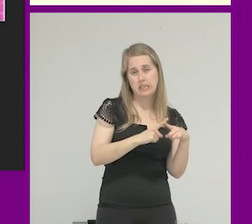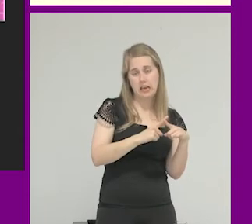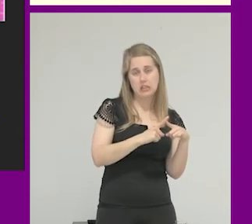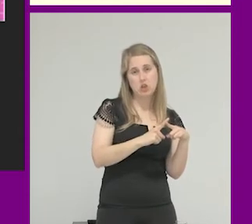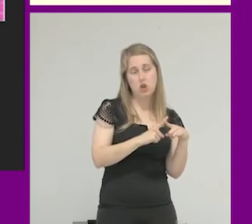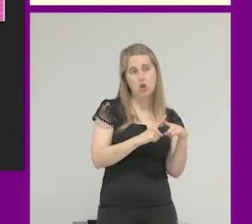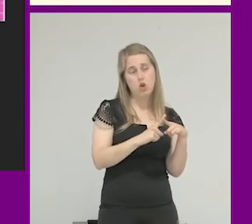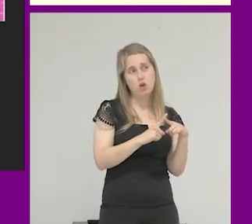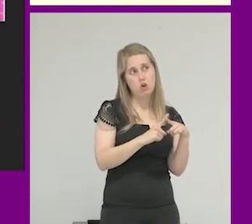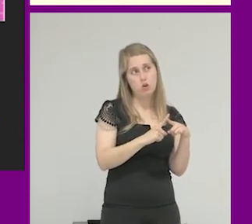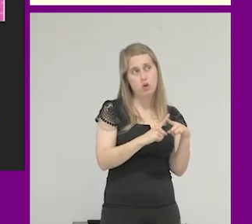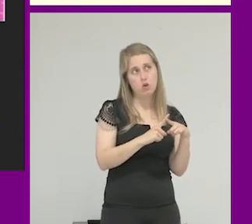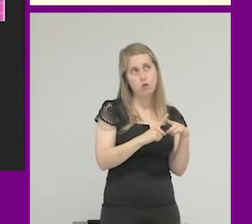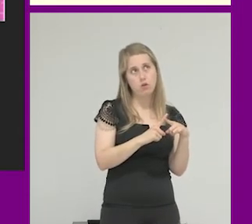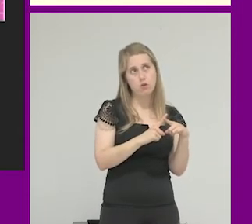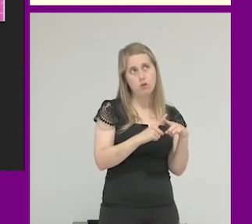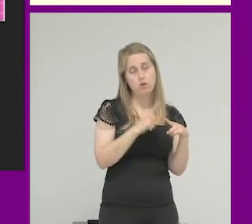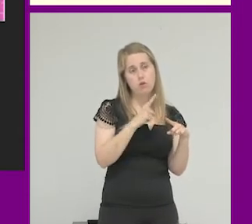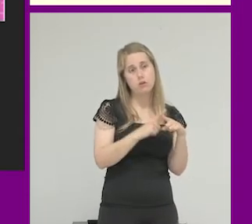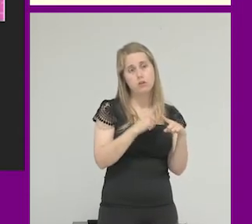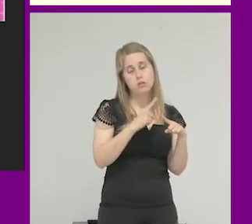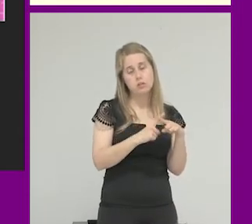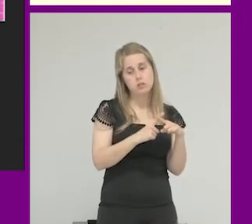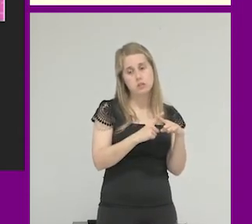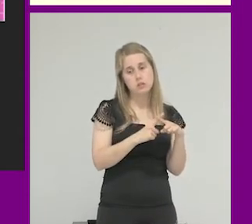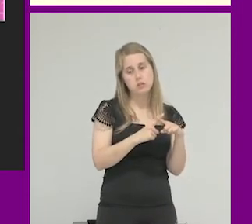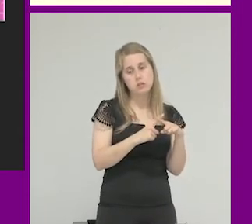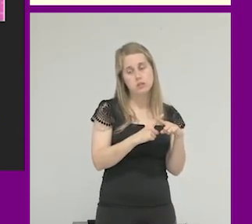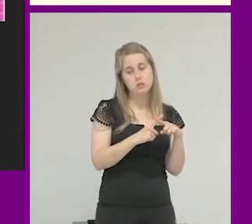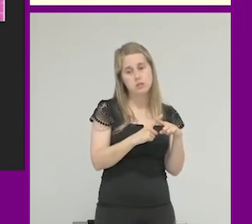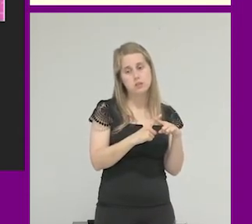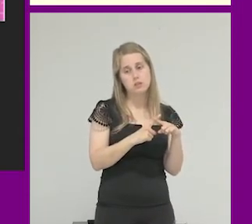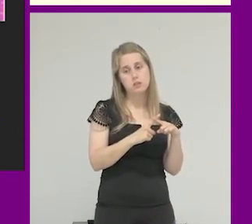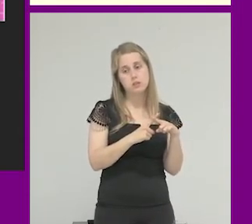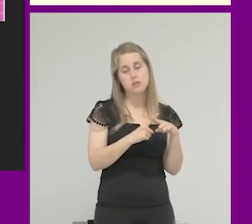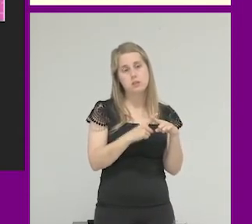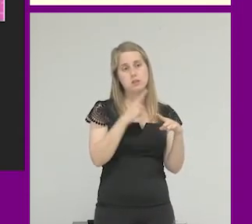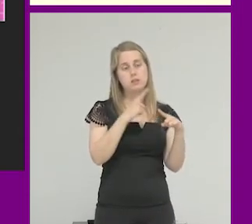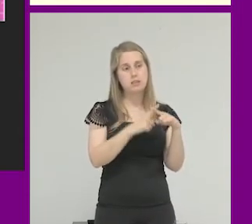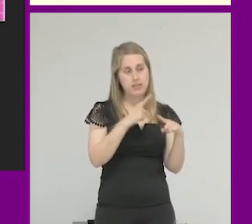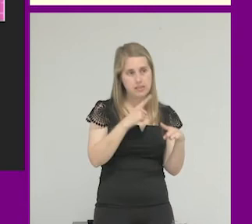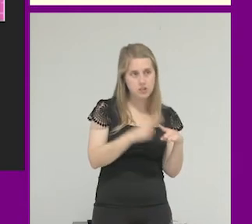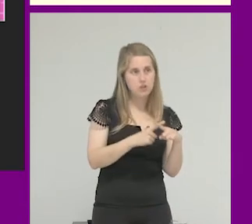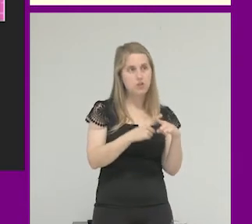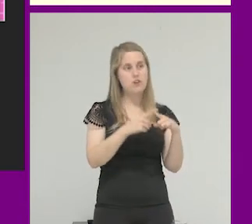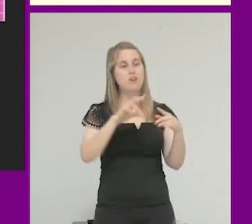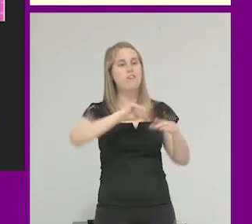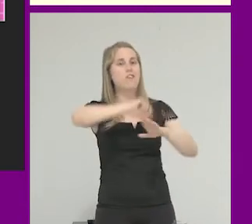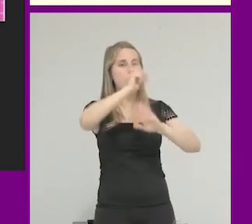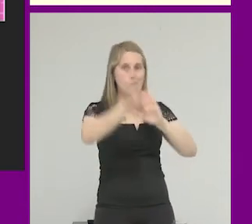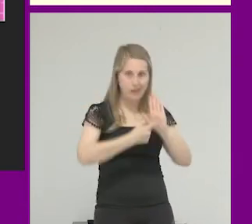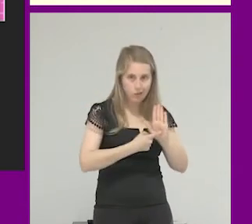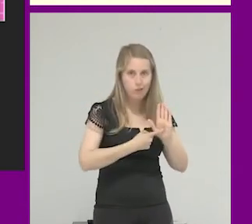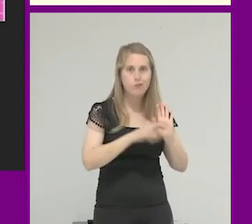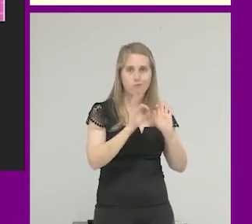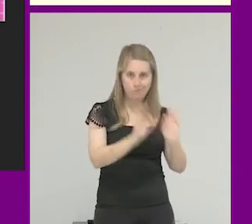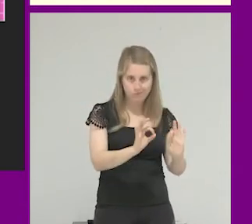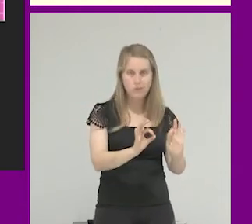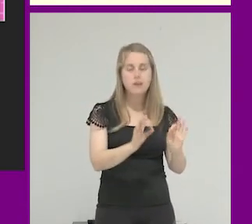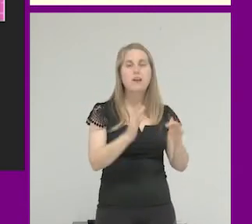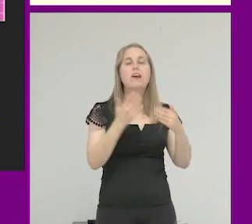izate, osea, bai, sexu gisa, sexu sexuala bere osotasunean,